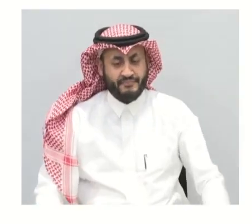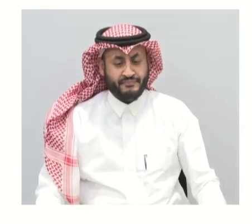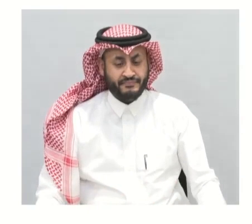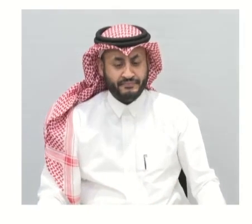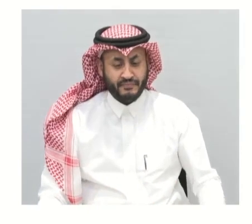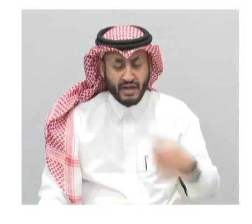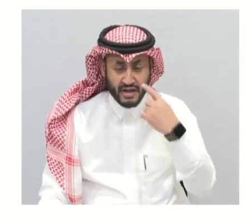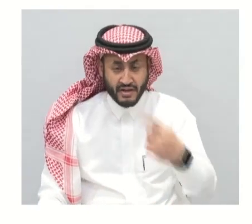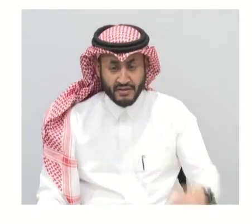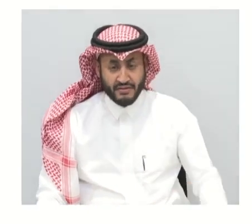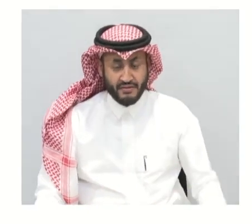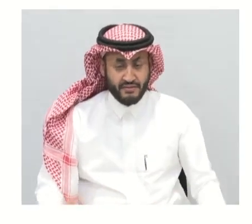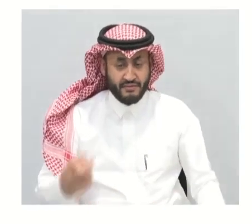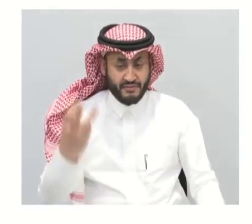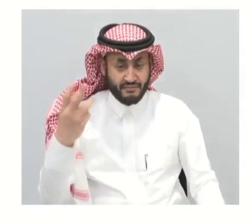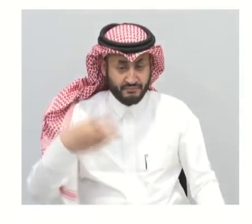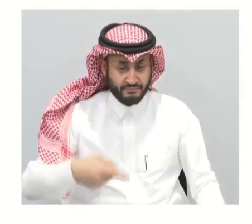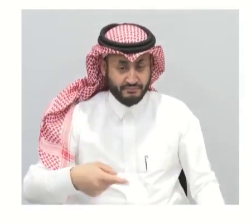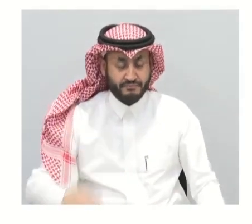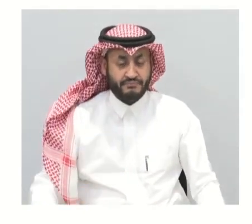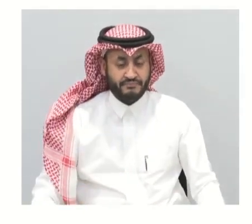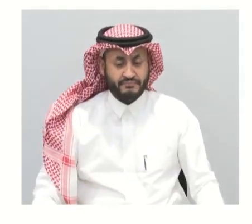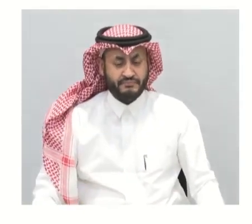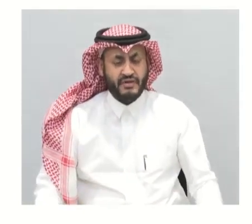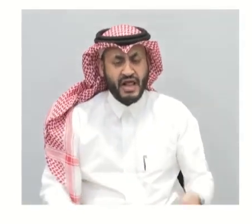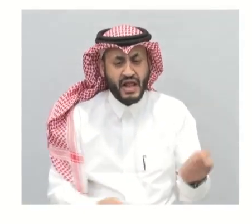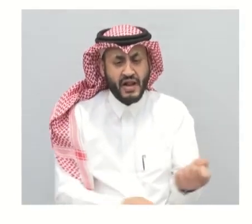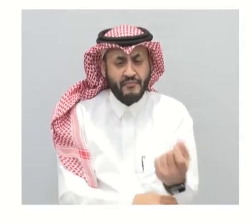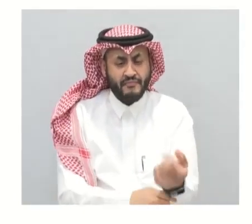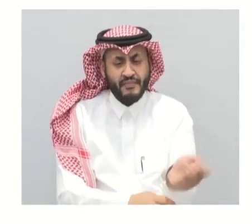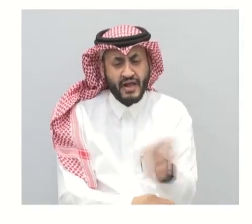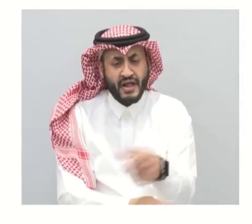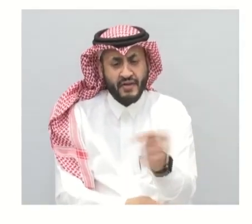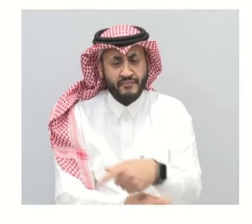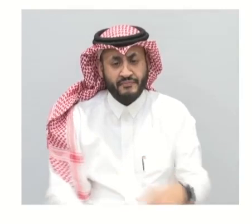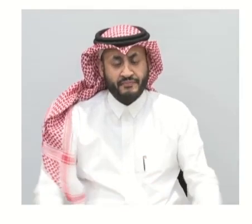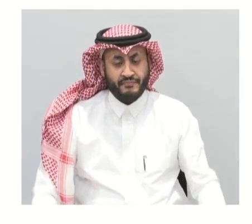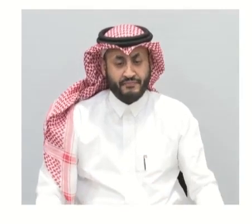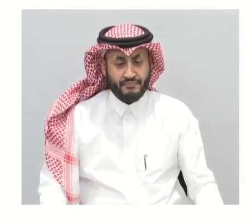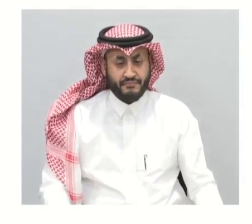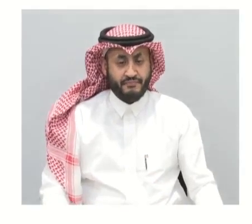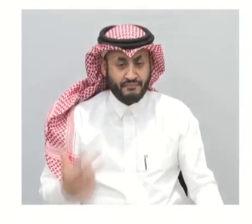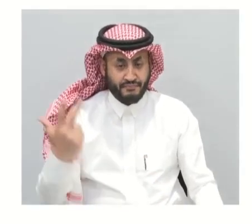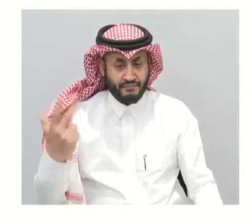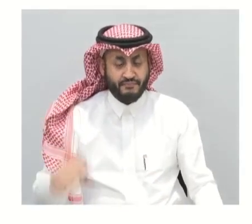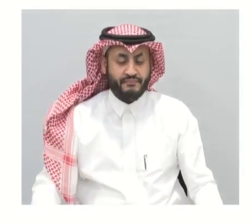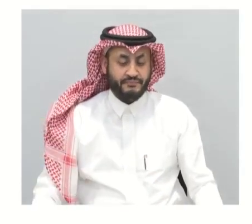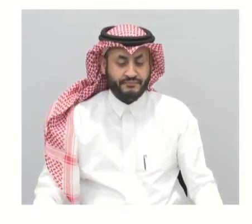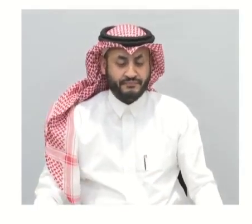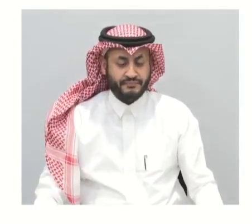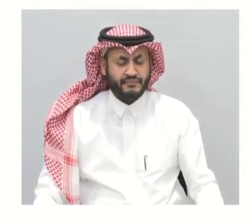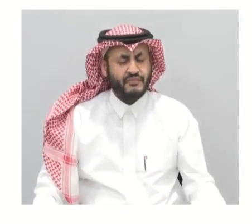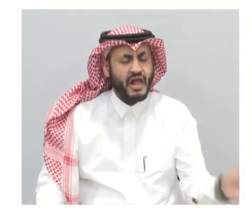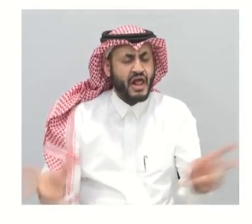جميل ثلاثه عشره في المئه نفايات المزارع رائع ثمانيه في المئه مواد